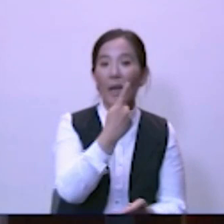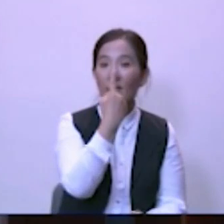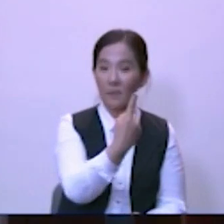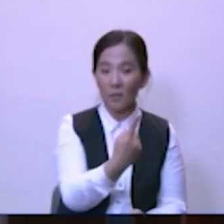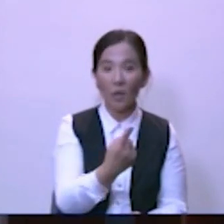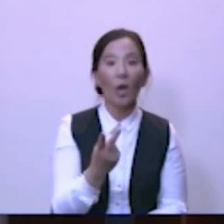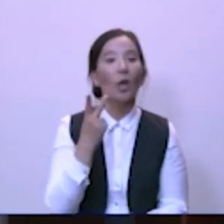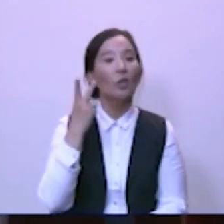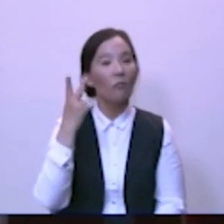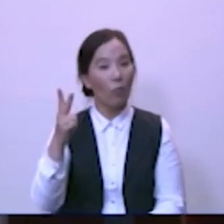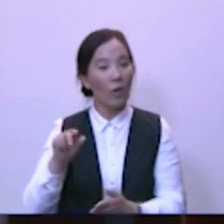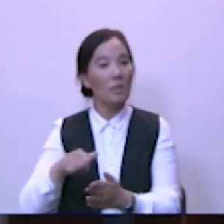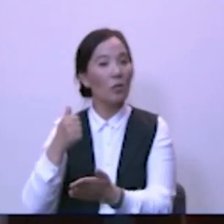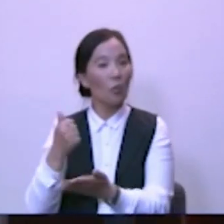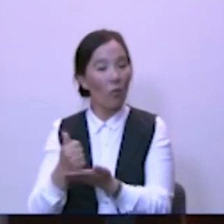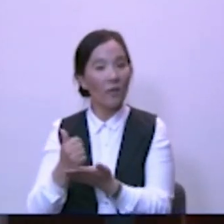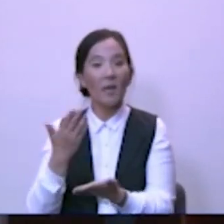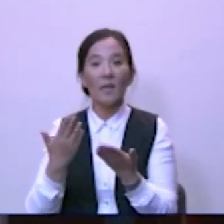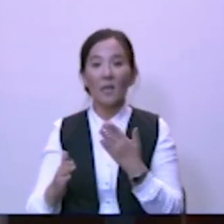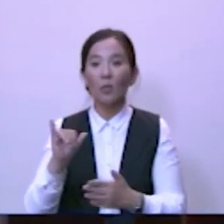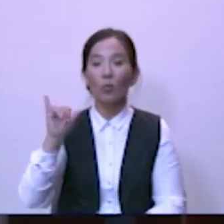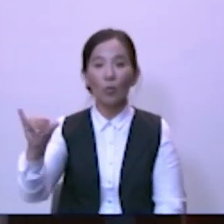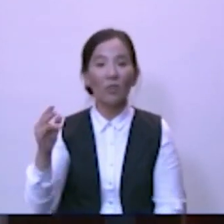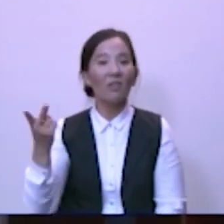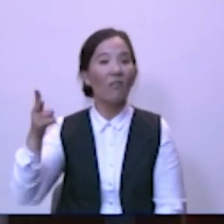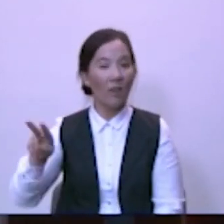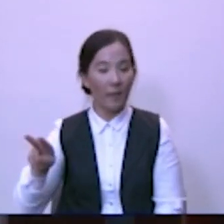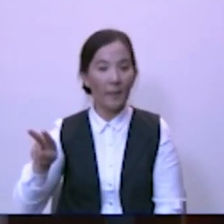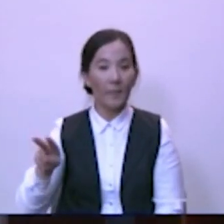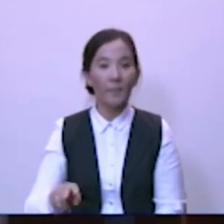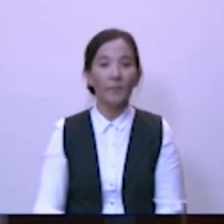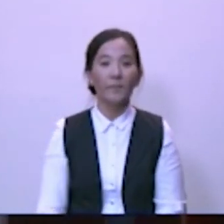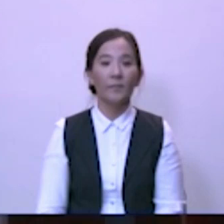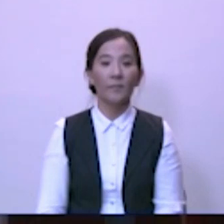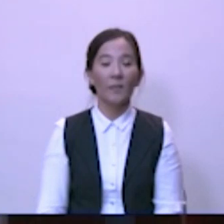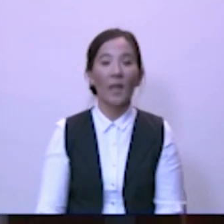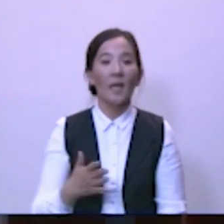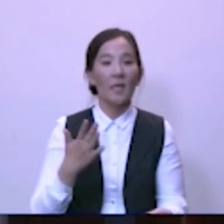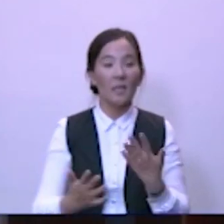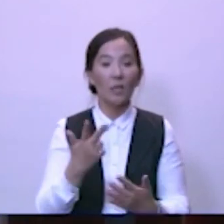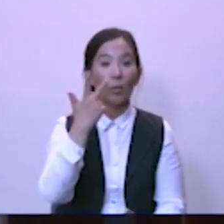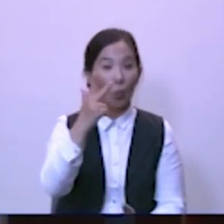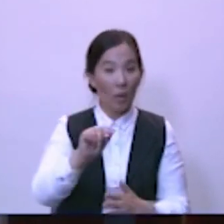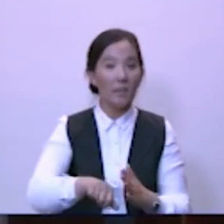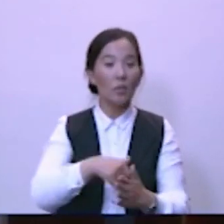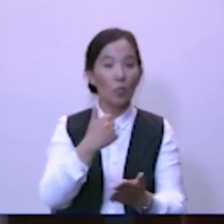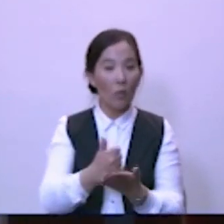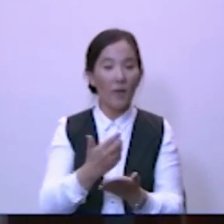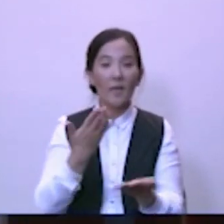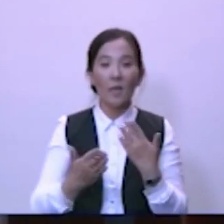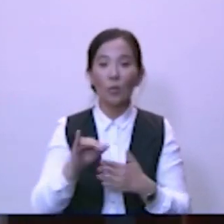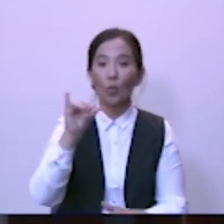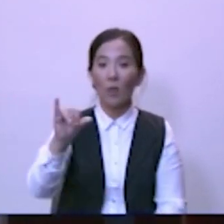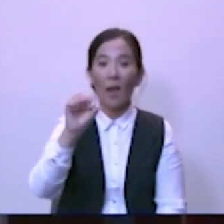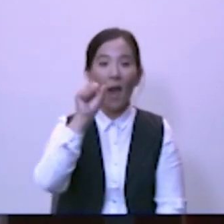2 основных если атомов водорода 2 3 основные если атомов водорода